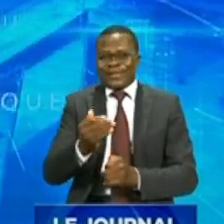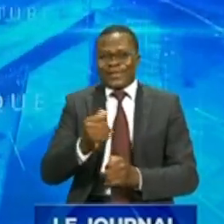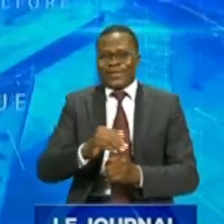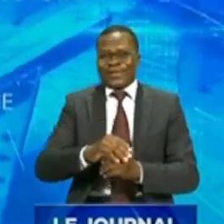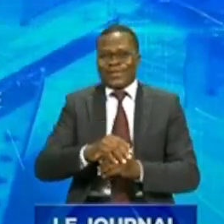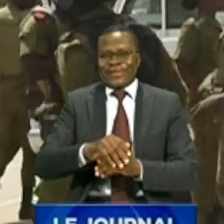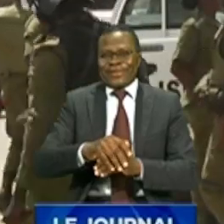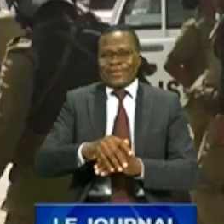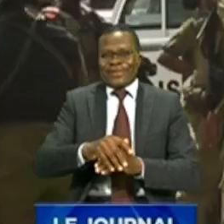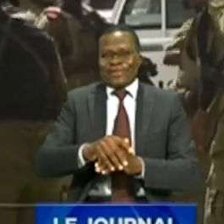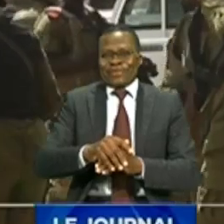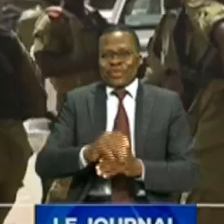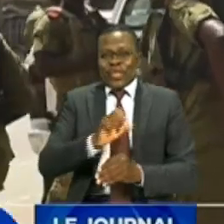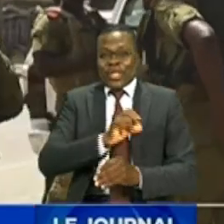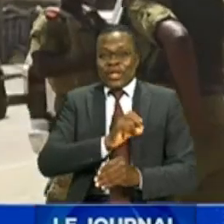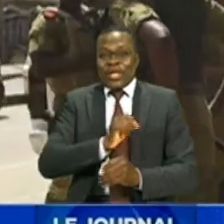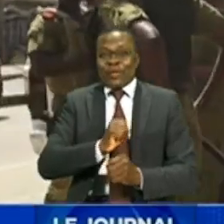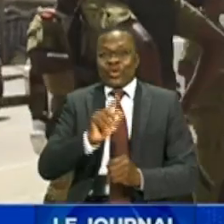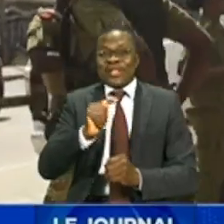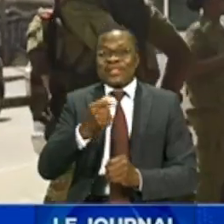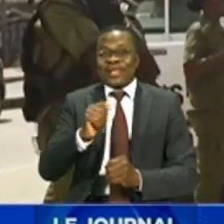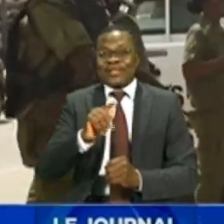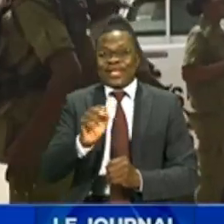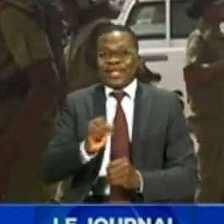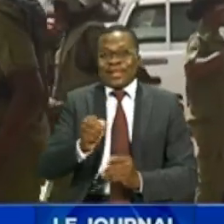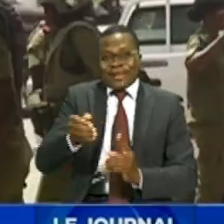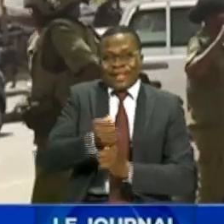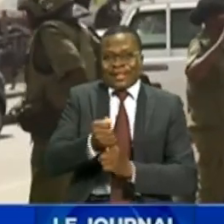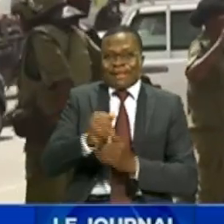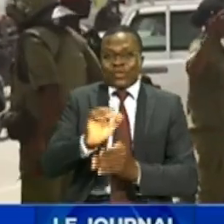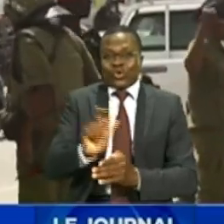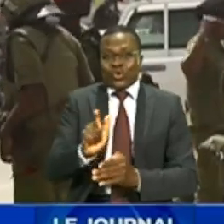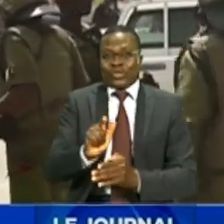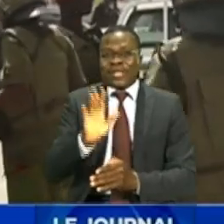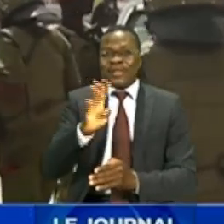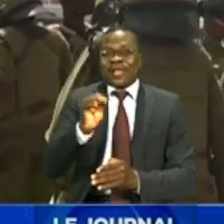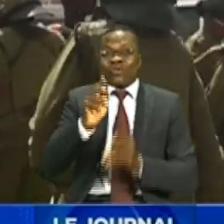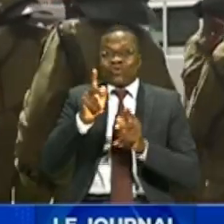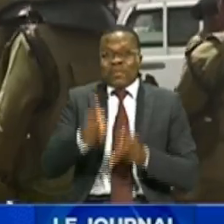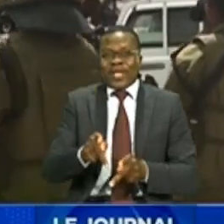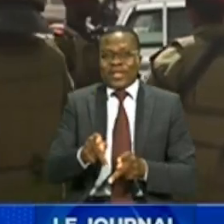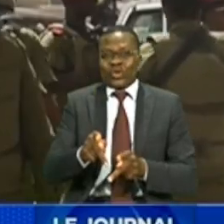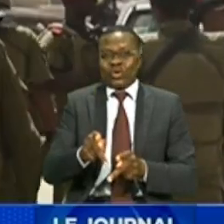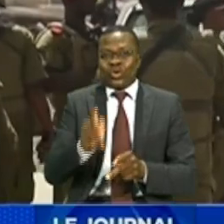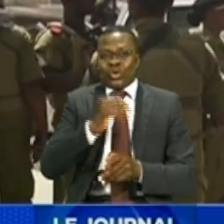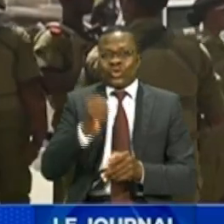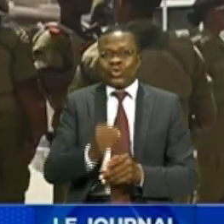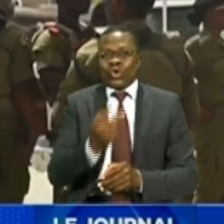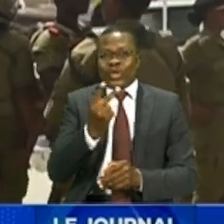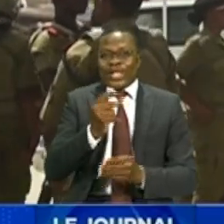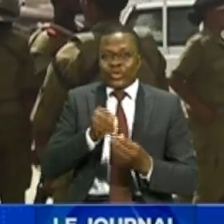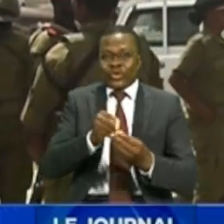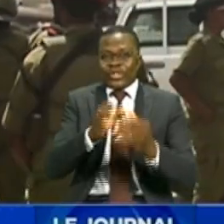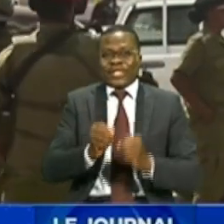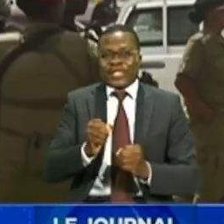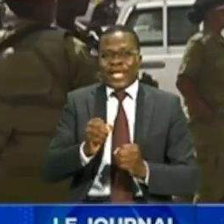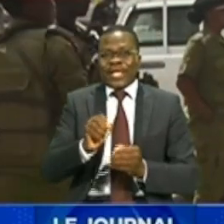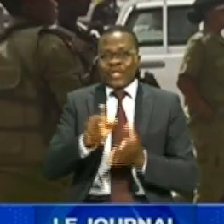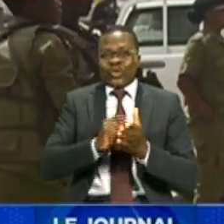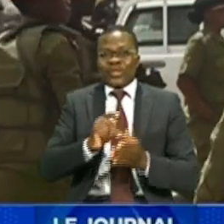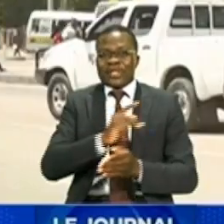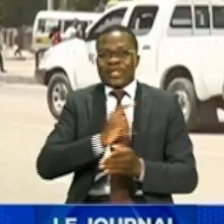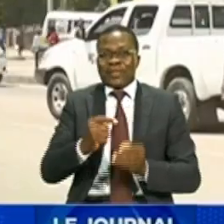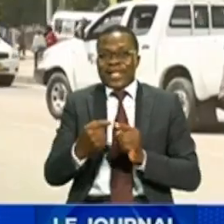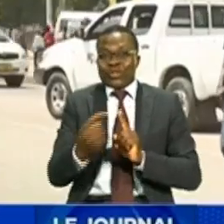Quinquan. La police tanzanienne a arrêté ce lundi 14 personnes, dont les deux dirigeants du principal